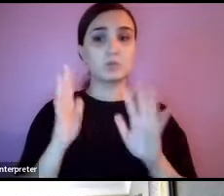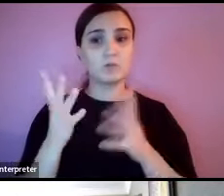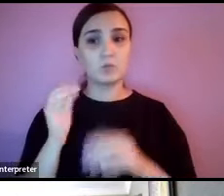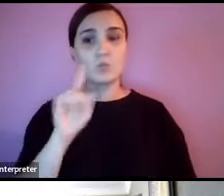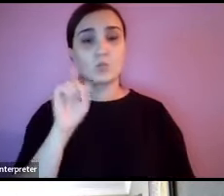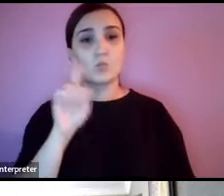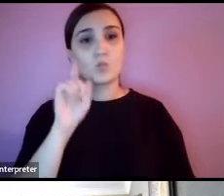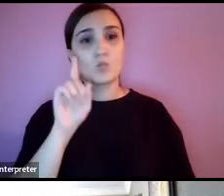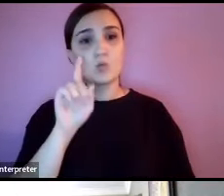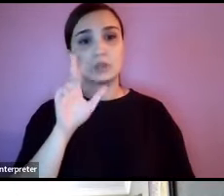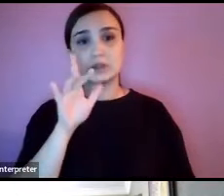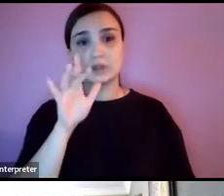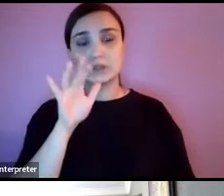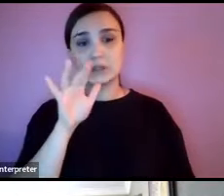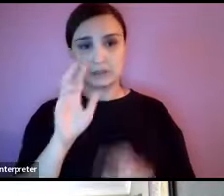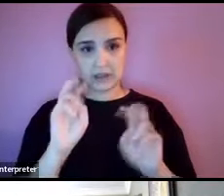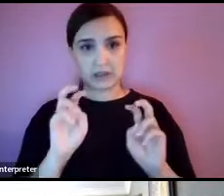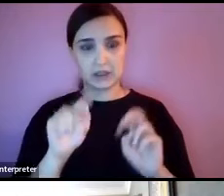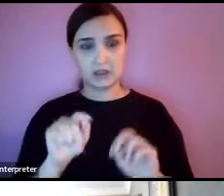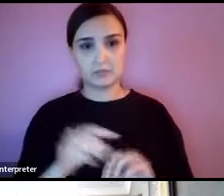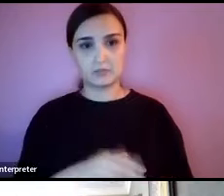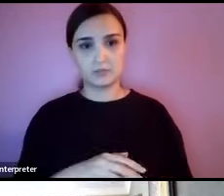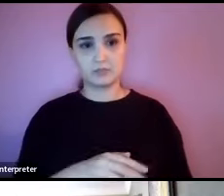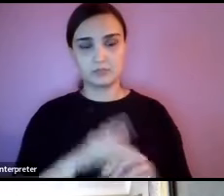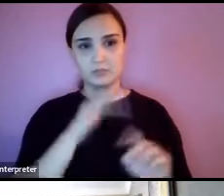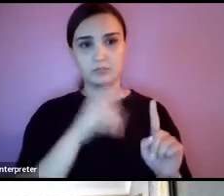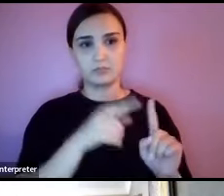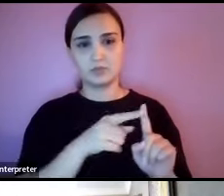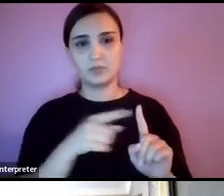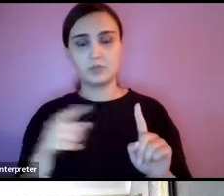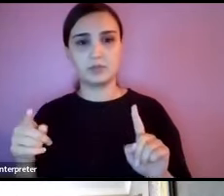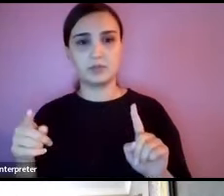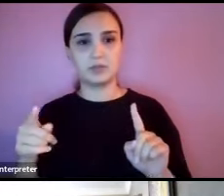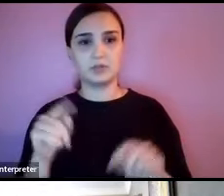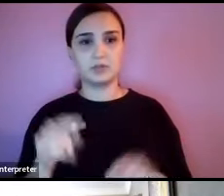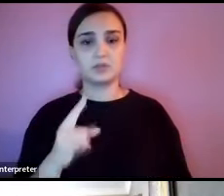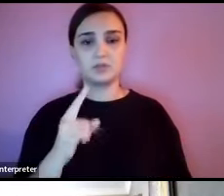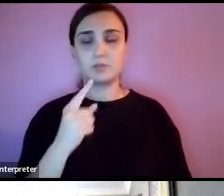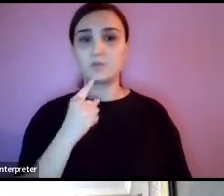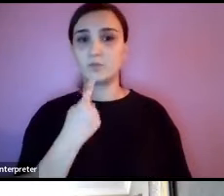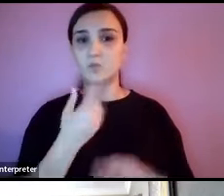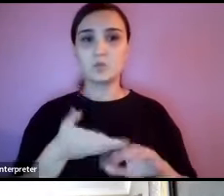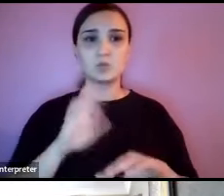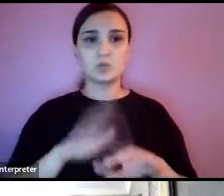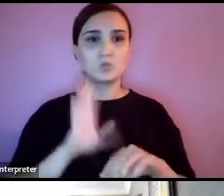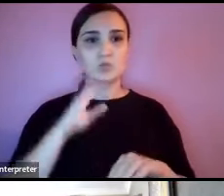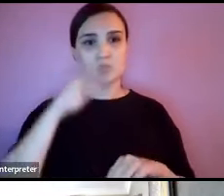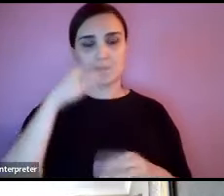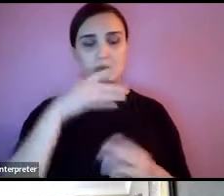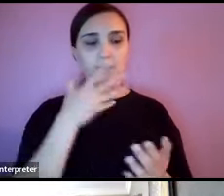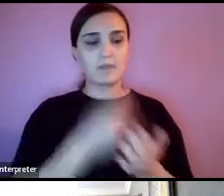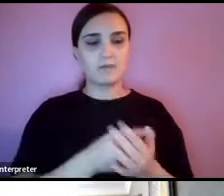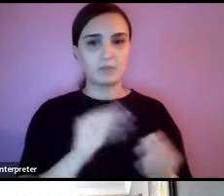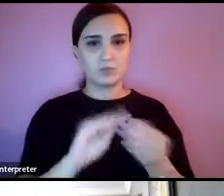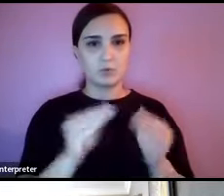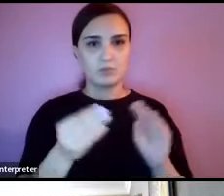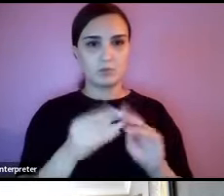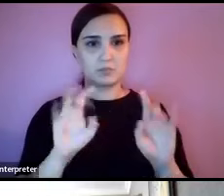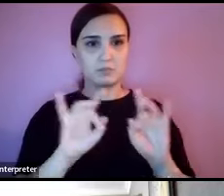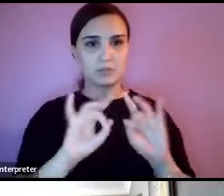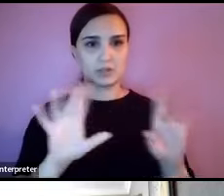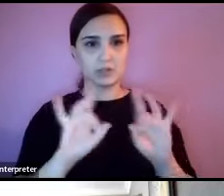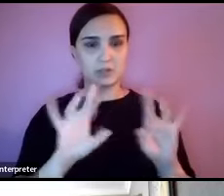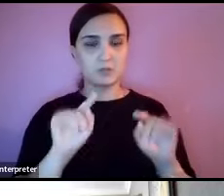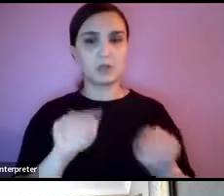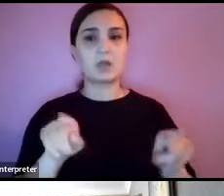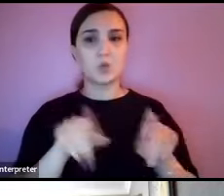მოზარდობის ასაკის პერიოდში, როდესაც ბავშვს უჭირს მშობელთან ამ თავის პრობლემებზე საუბარი და ასეთ შემთხვევაში